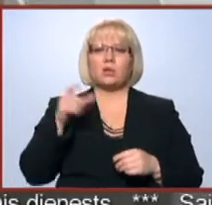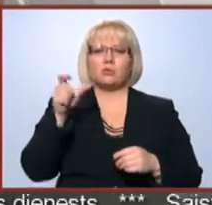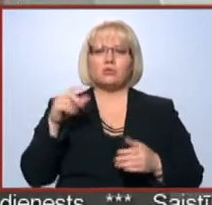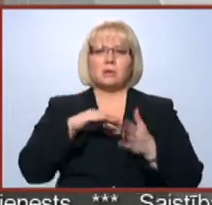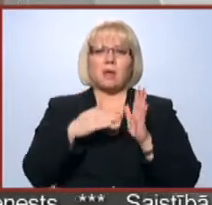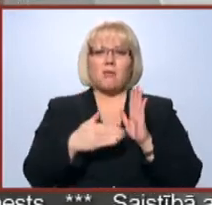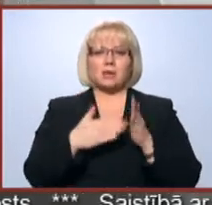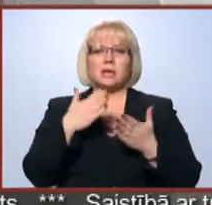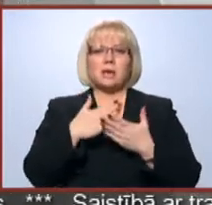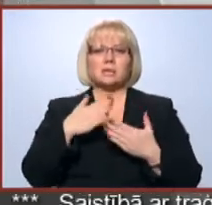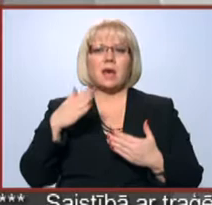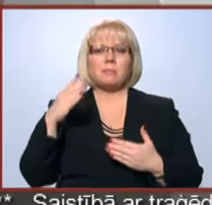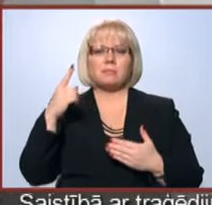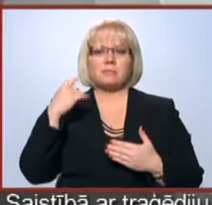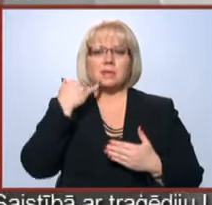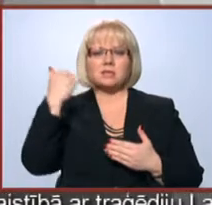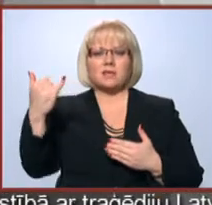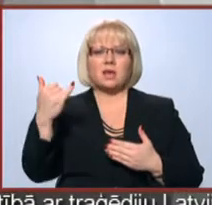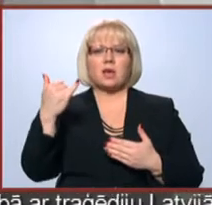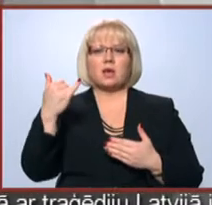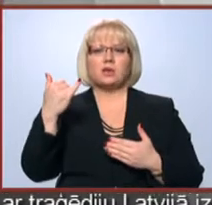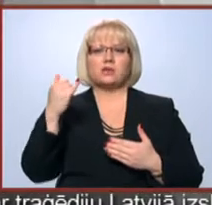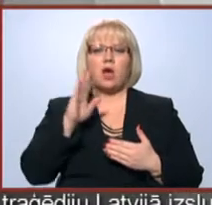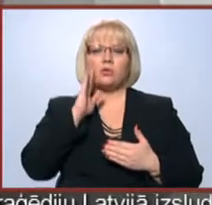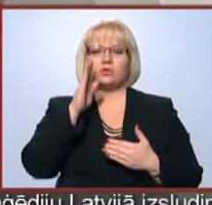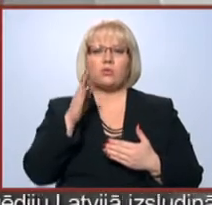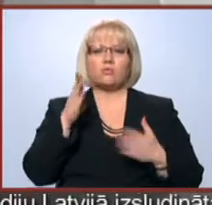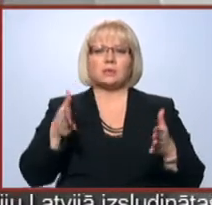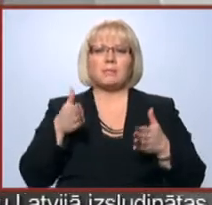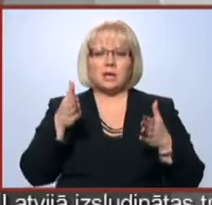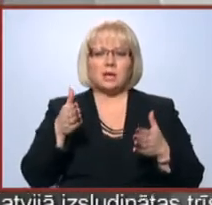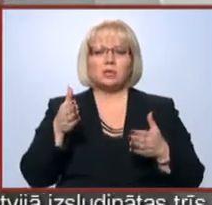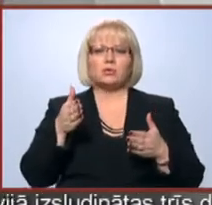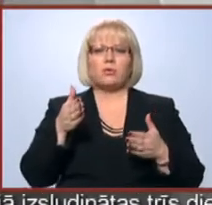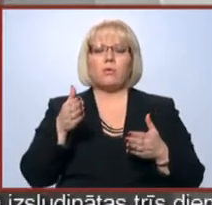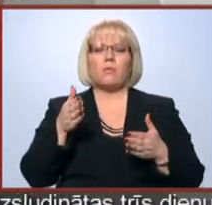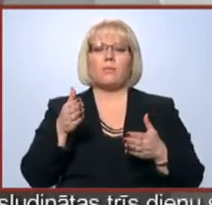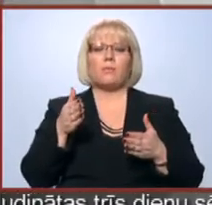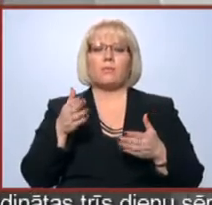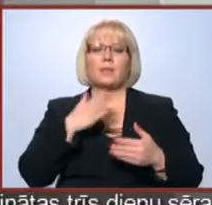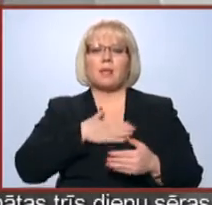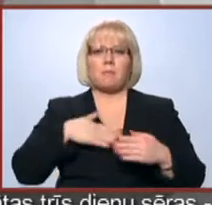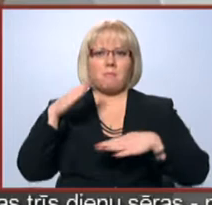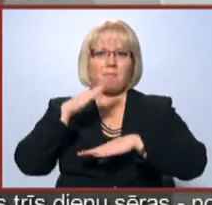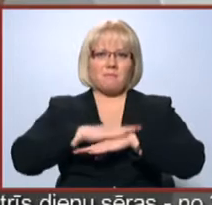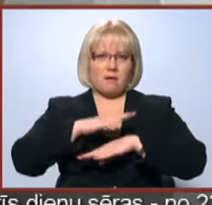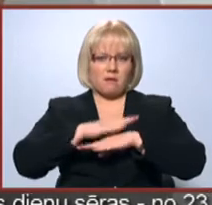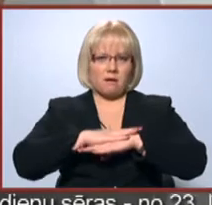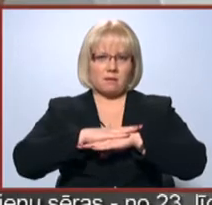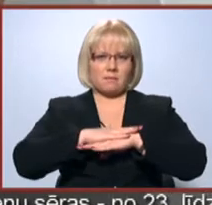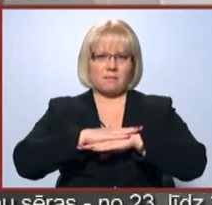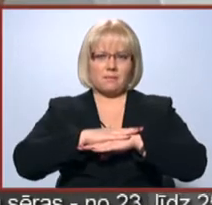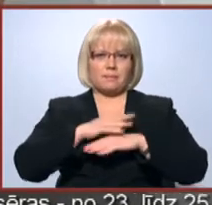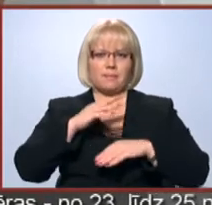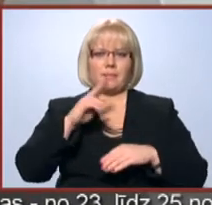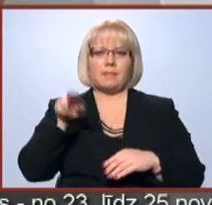Esam sazvanījuši Austrumklīniskās universitātes slimnīcas pārstāvi Daci Kārkliņu. Labvakar! Labvakar!